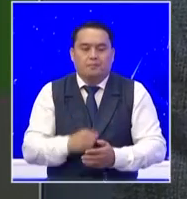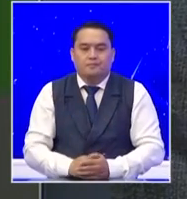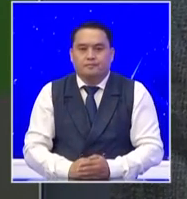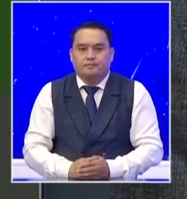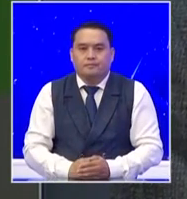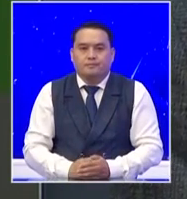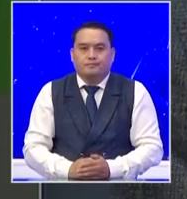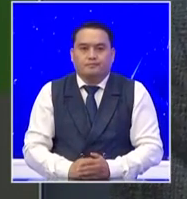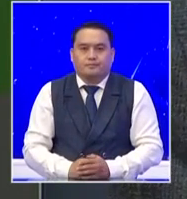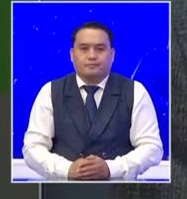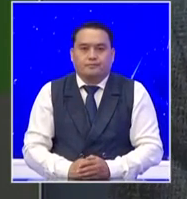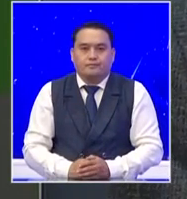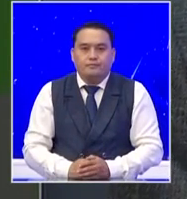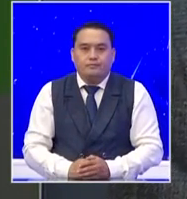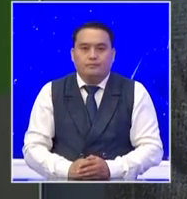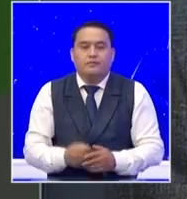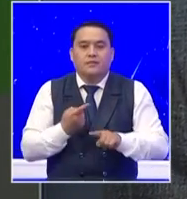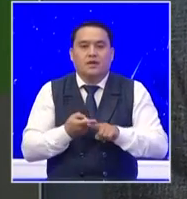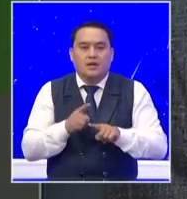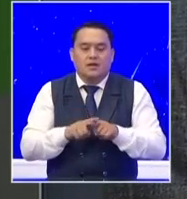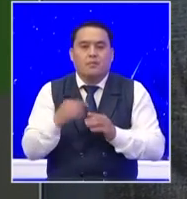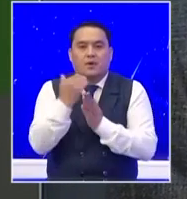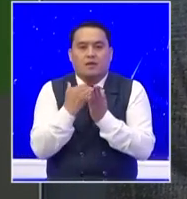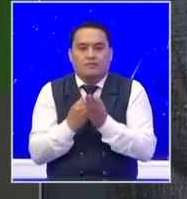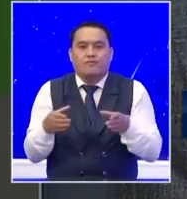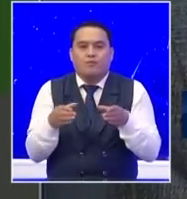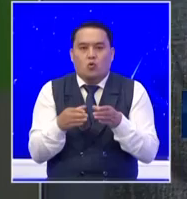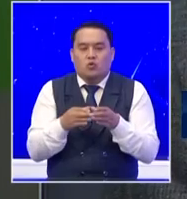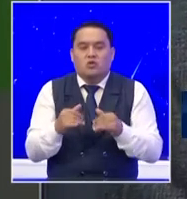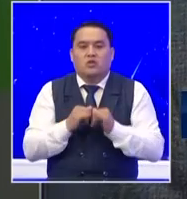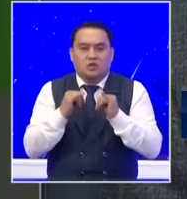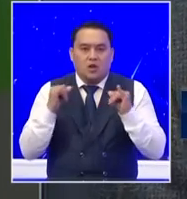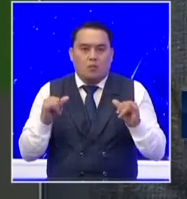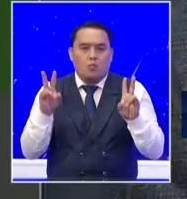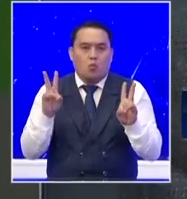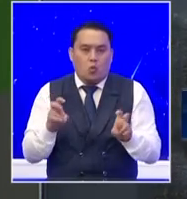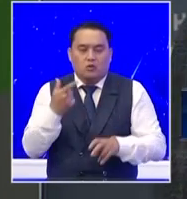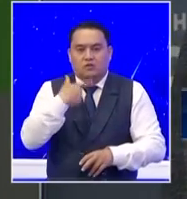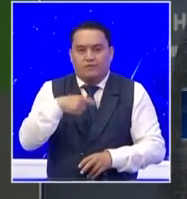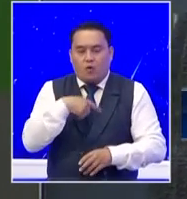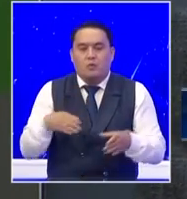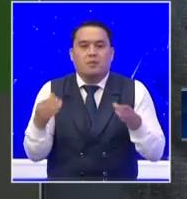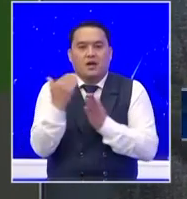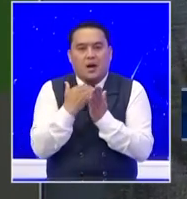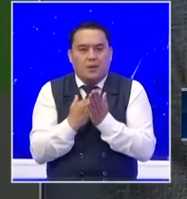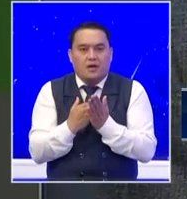Помимо этих программ, также фондом «Даму» реализуются собственные программы фонда.